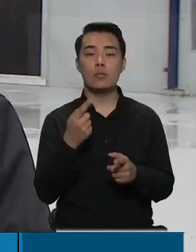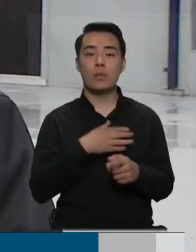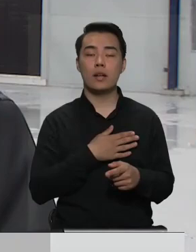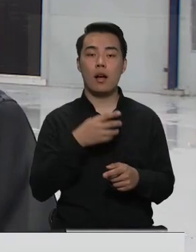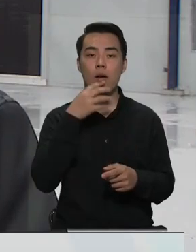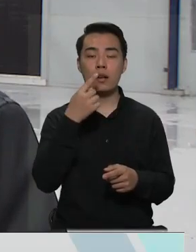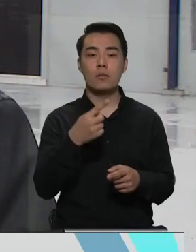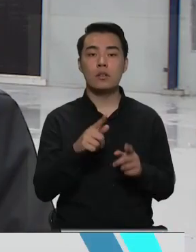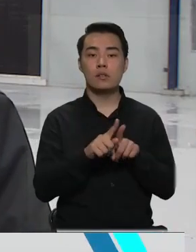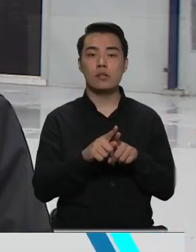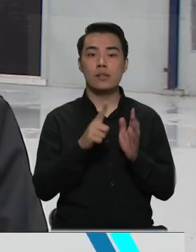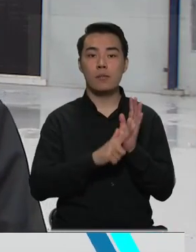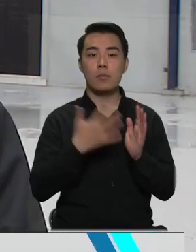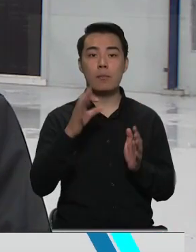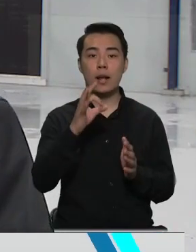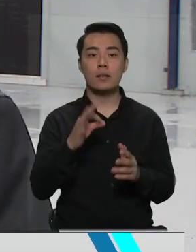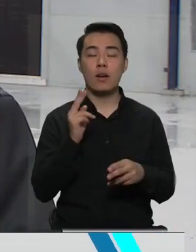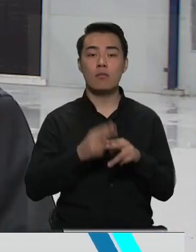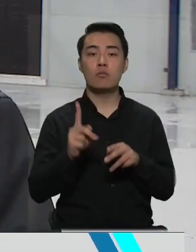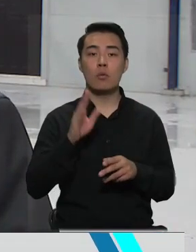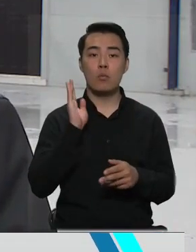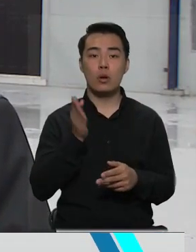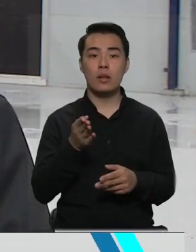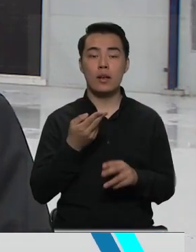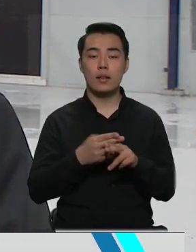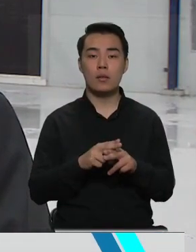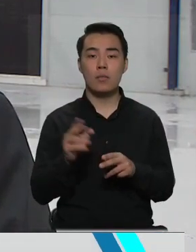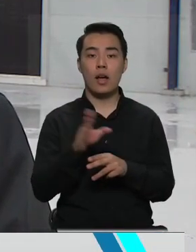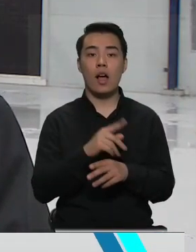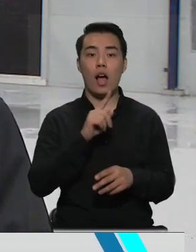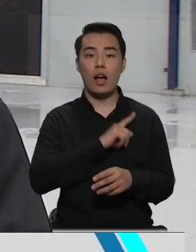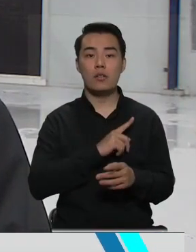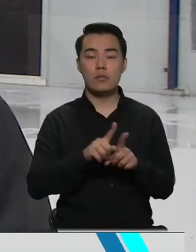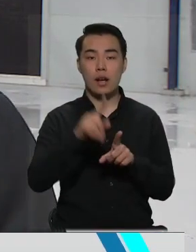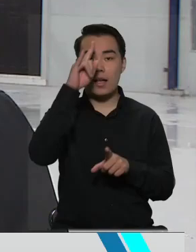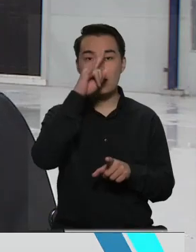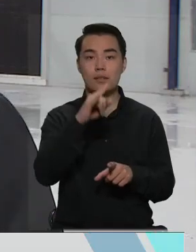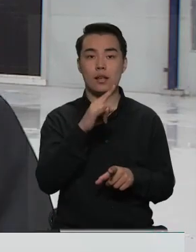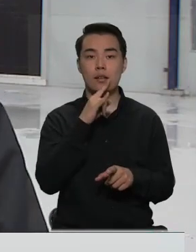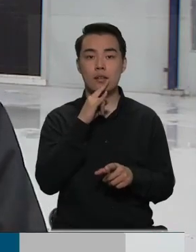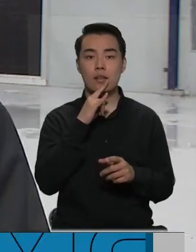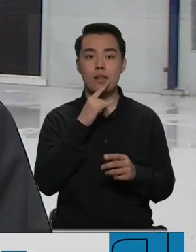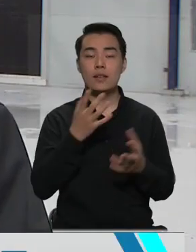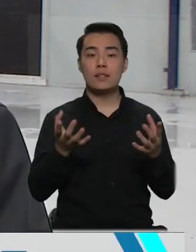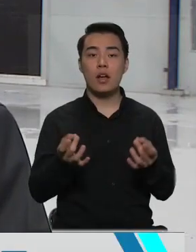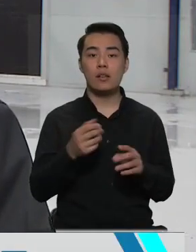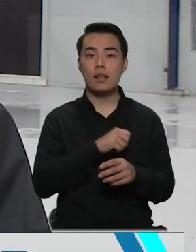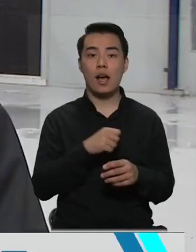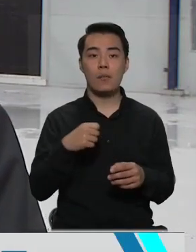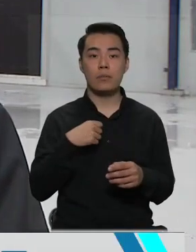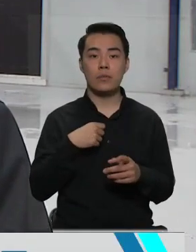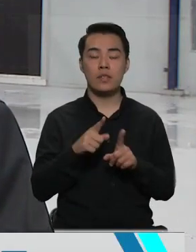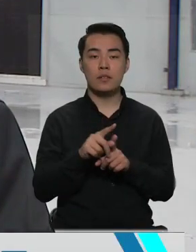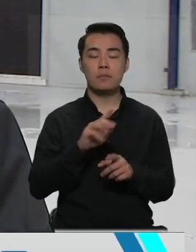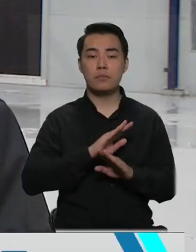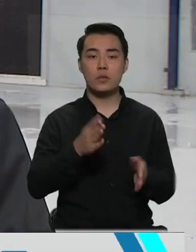75 процентов В конце будет местное содержание потому что к сожалению у нас в Казахстане сырьё данное Серебро не